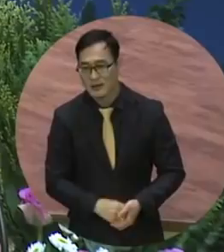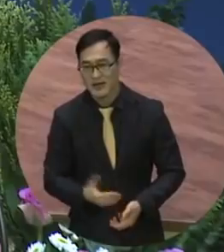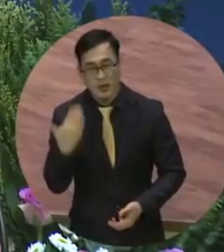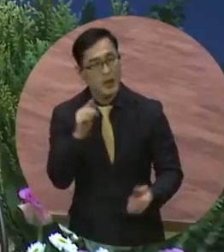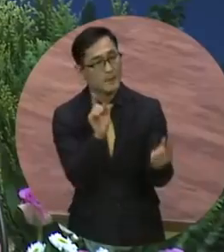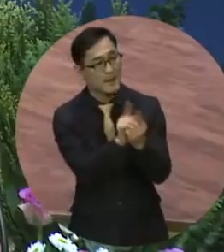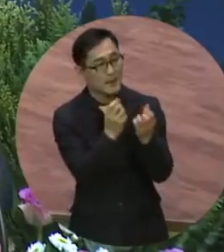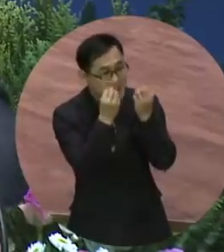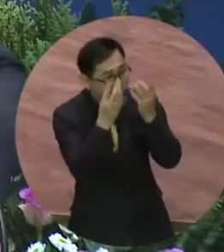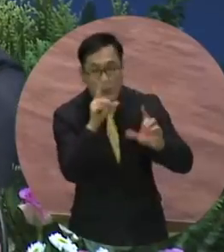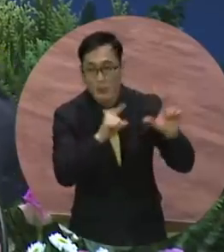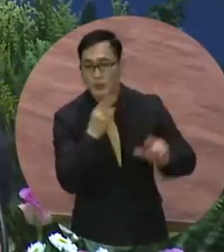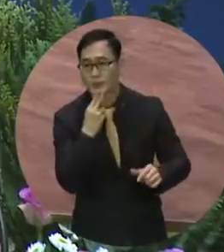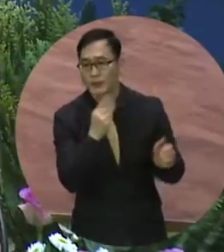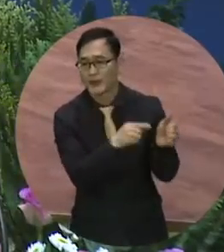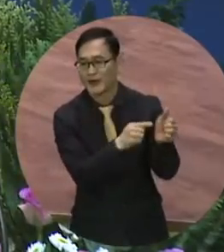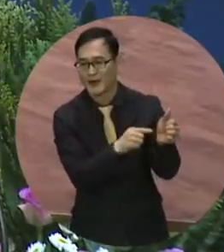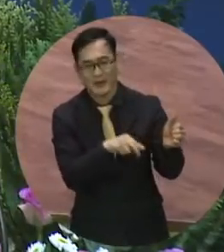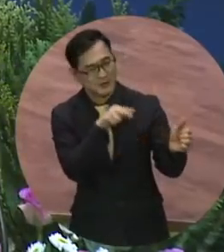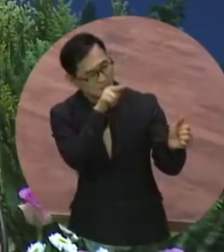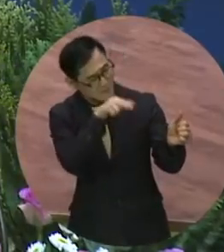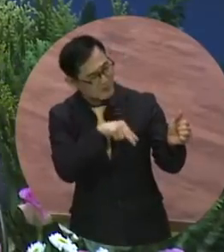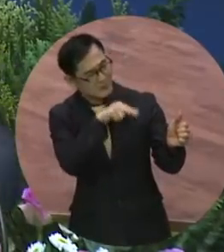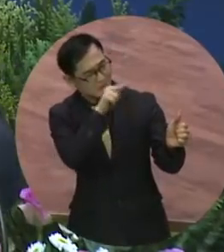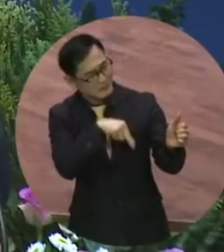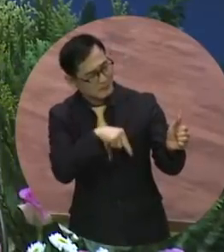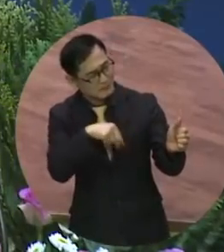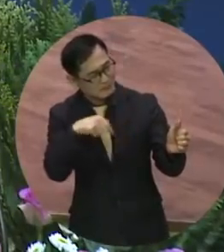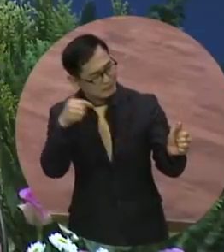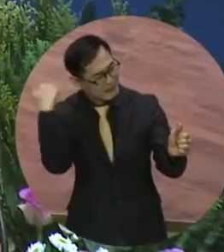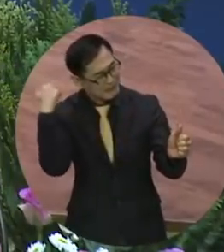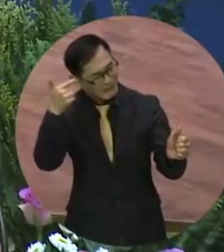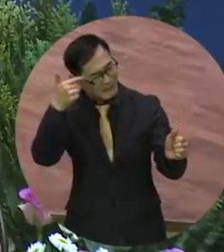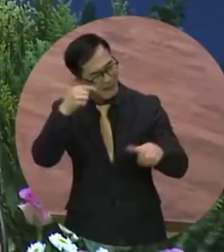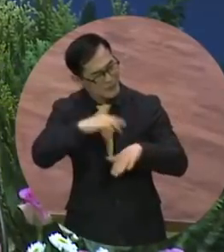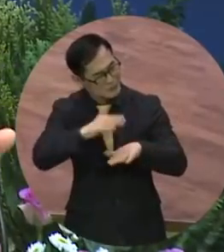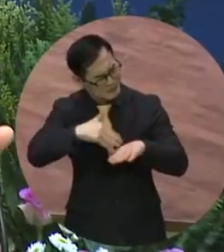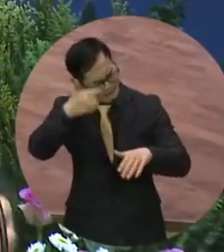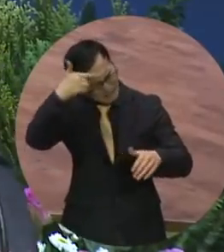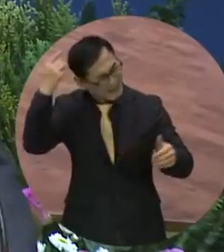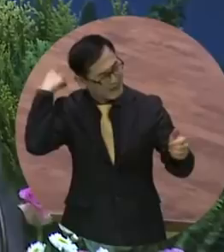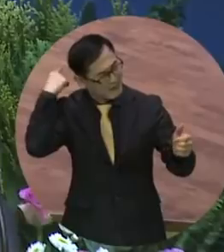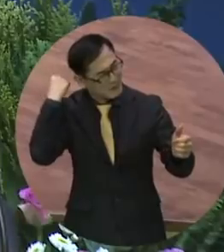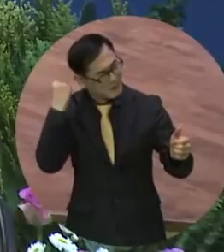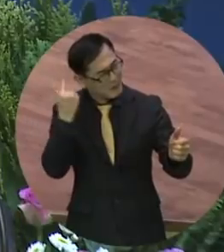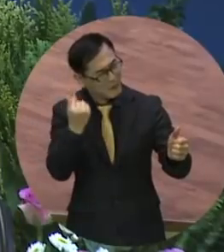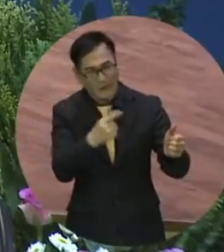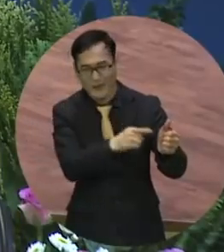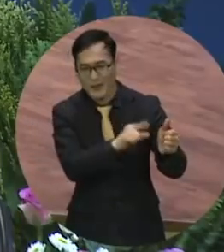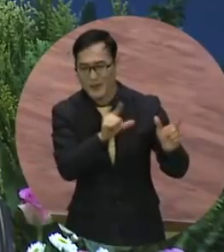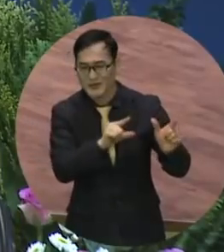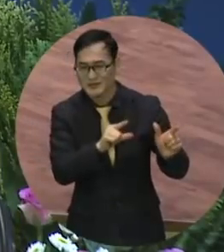이제 매력이 있고, 또 새롭게 뭐 느껴지고, 아, 새롭게 느껴지고, 이렇게 느껴지는 사람 성공해요.